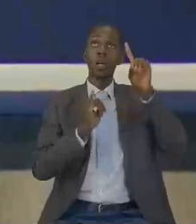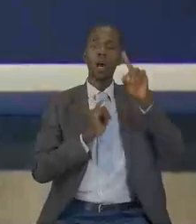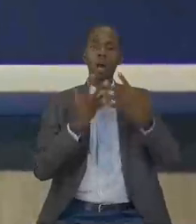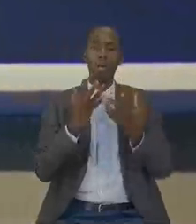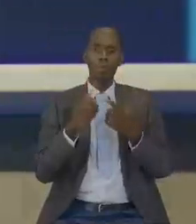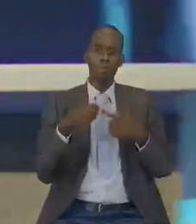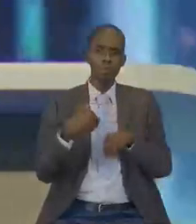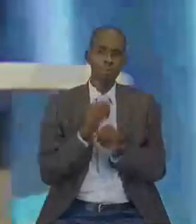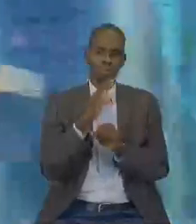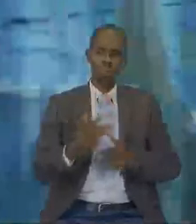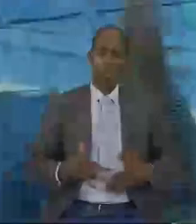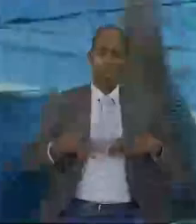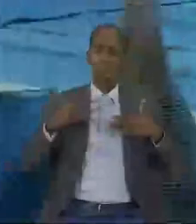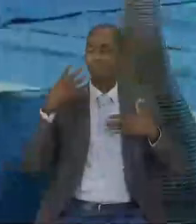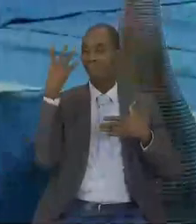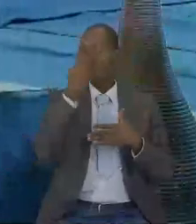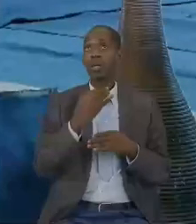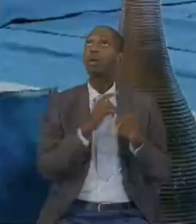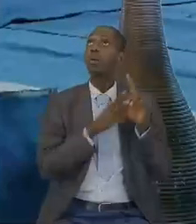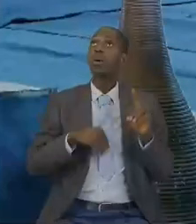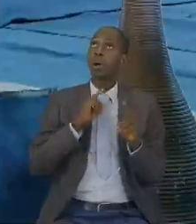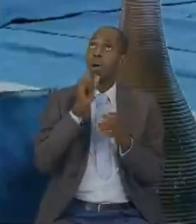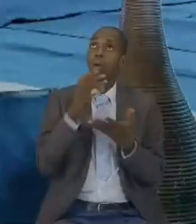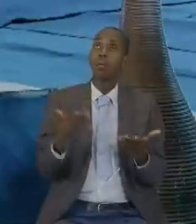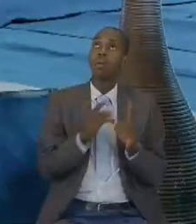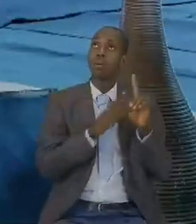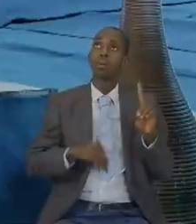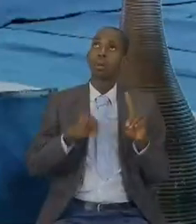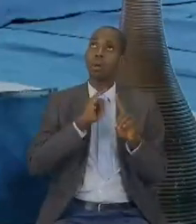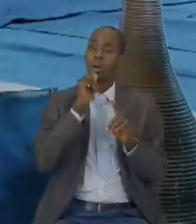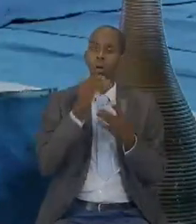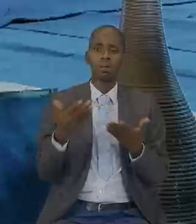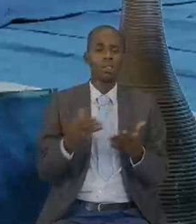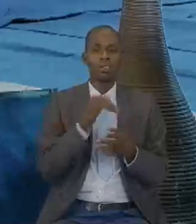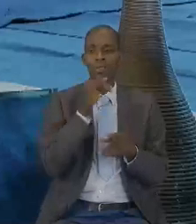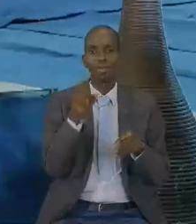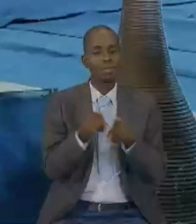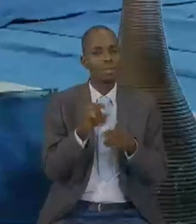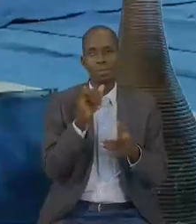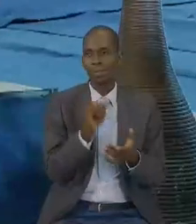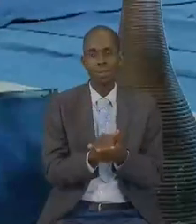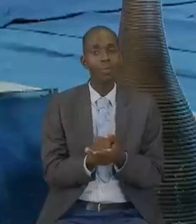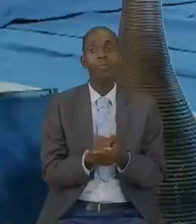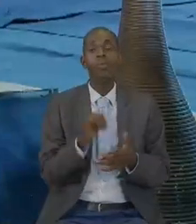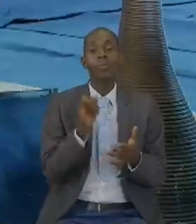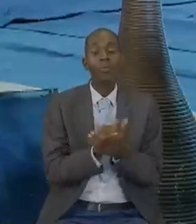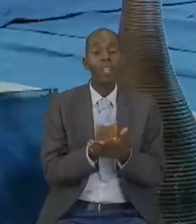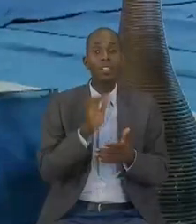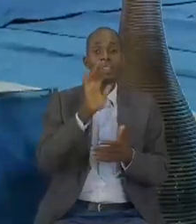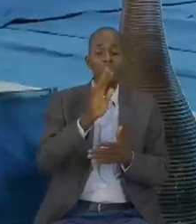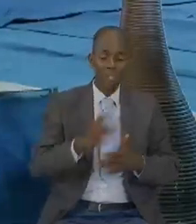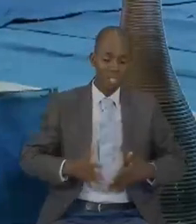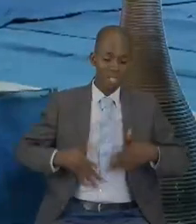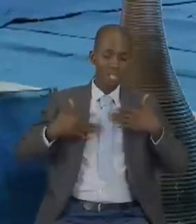je veux faire de ta vie une belle chose. Seigneur, je viens, Seigneur, je viens. Oui, ce n'est pas comme ça.